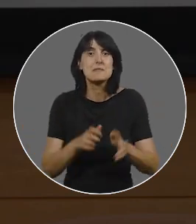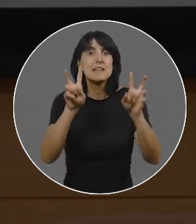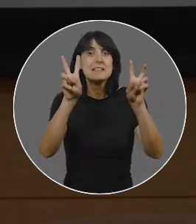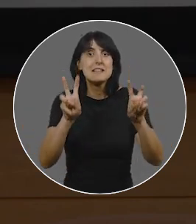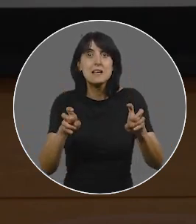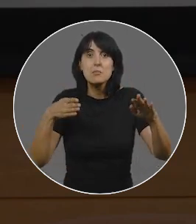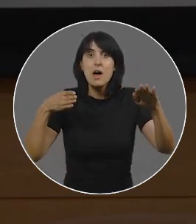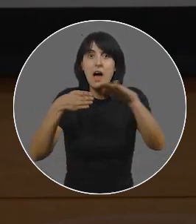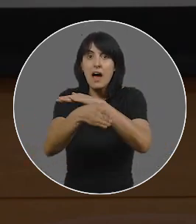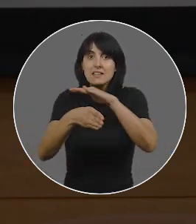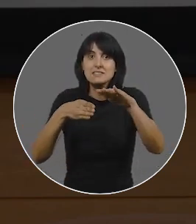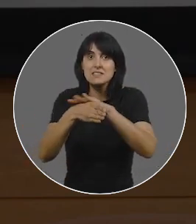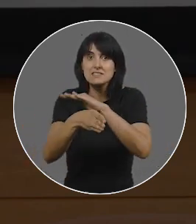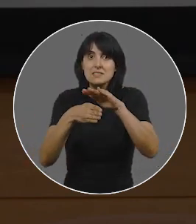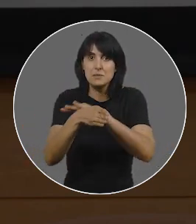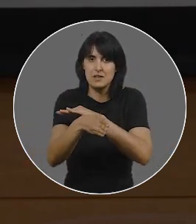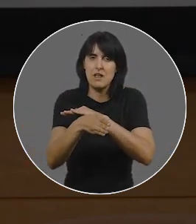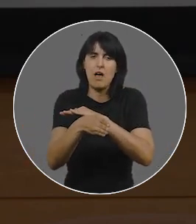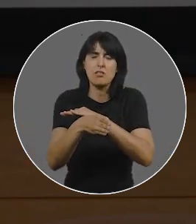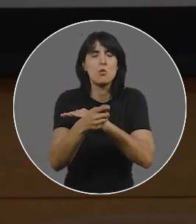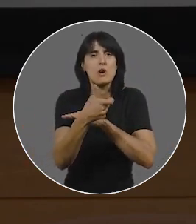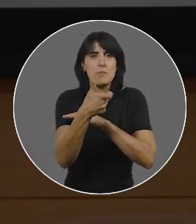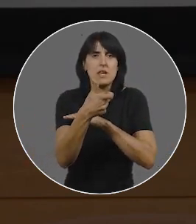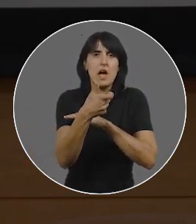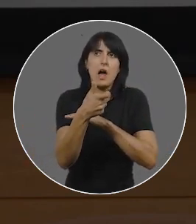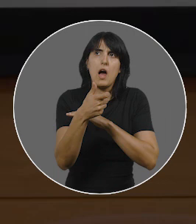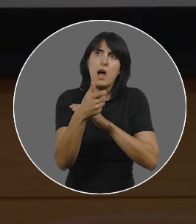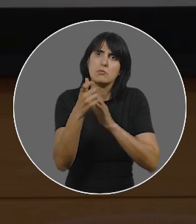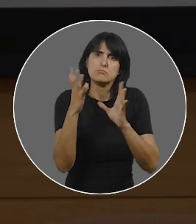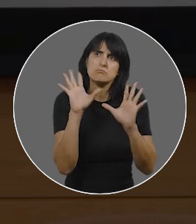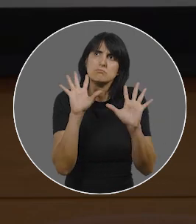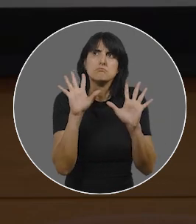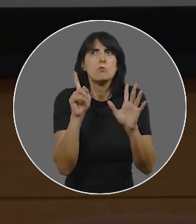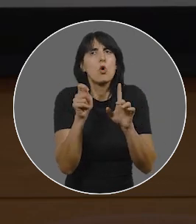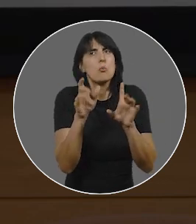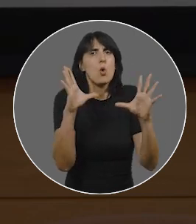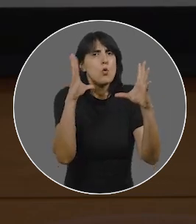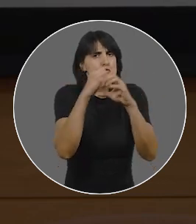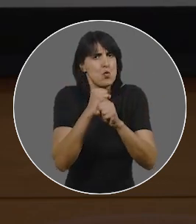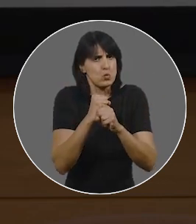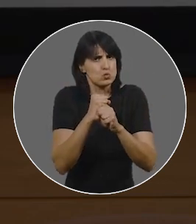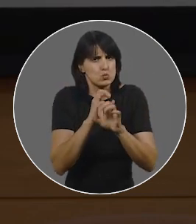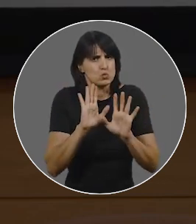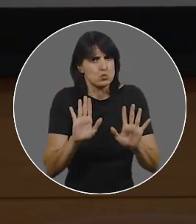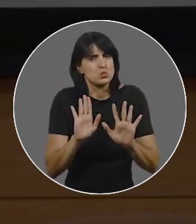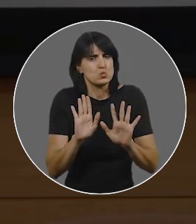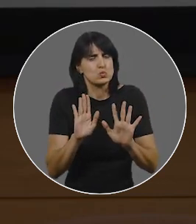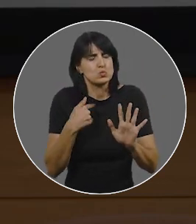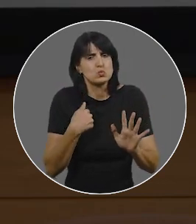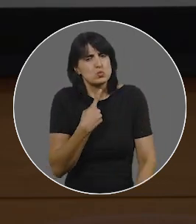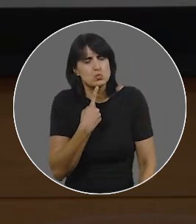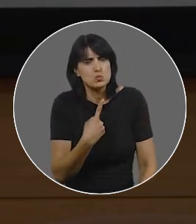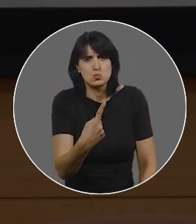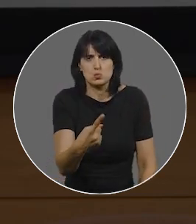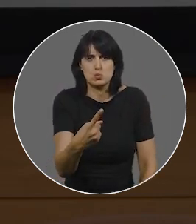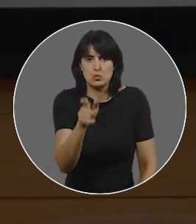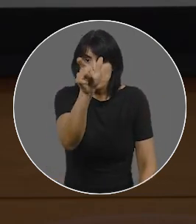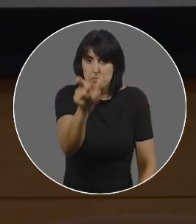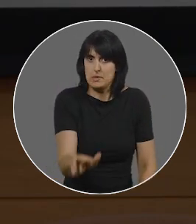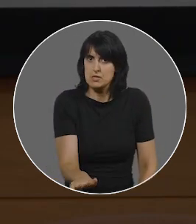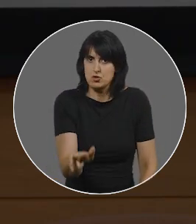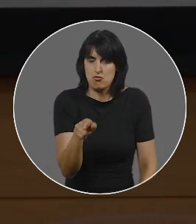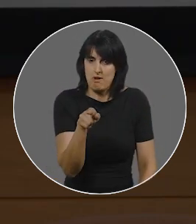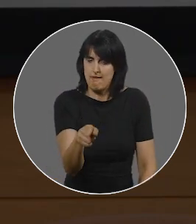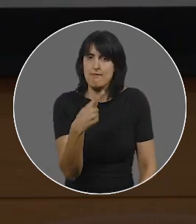penso que el tema de l'accessibilitat té les seves llums i les seves ombres. Per què? Tu li dius a alguna persona